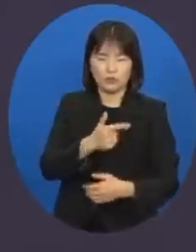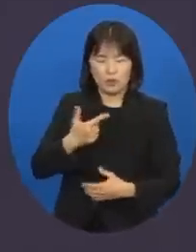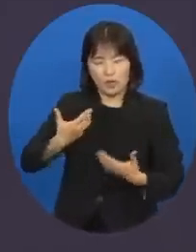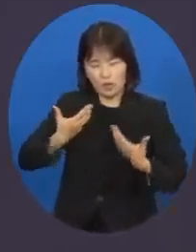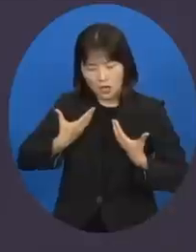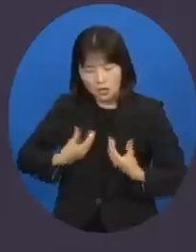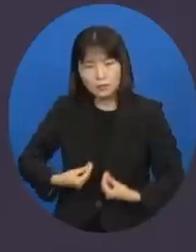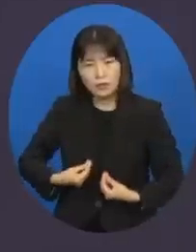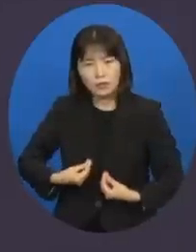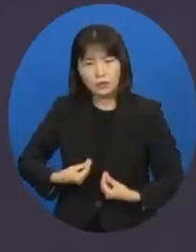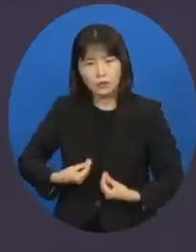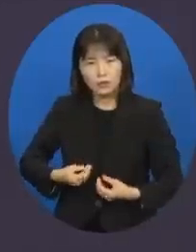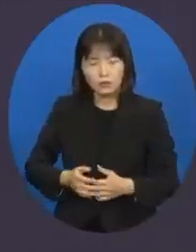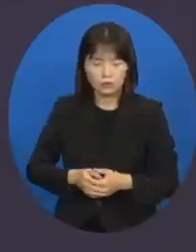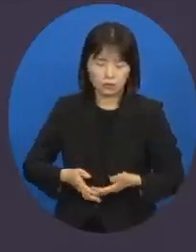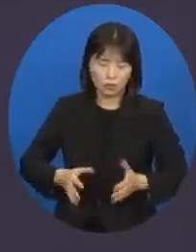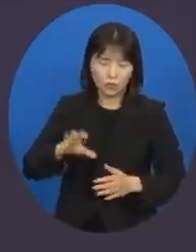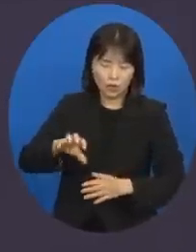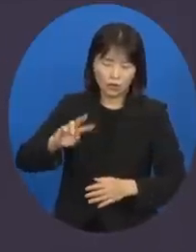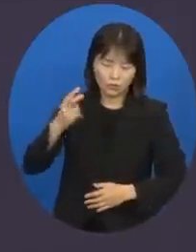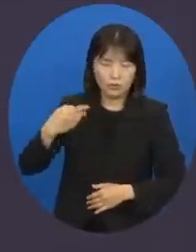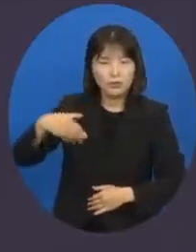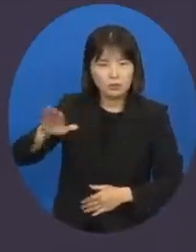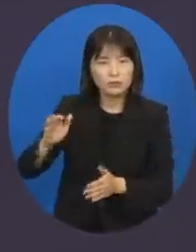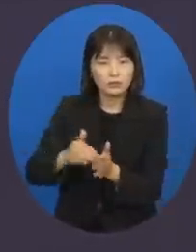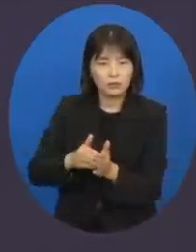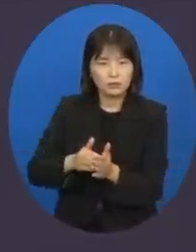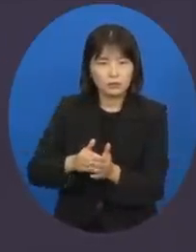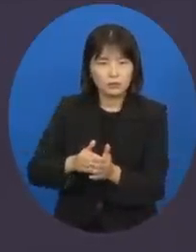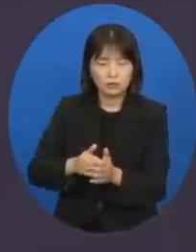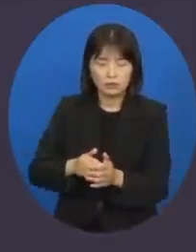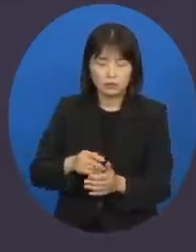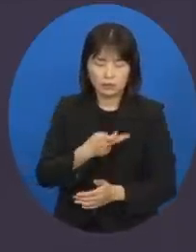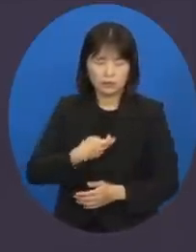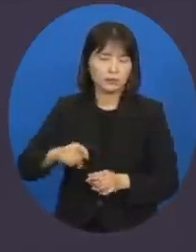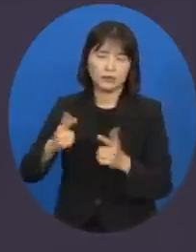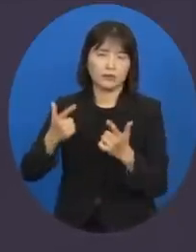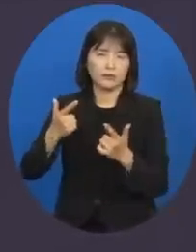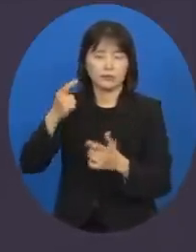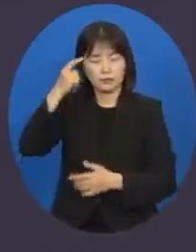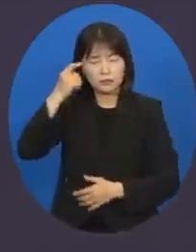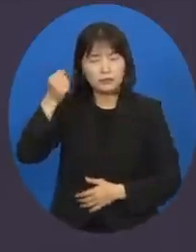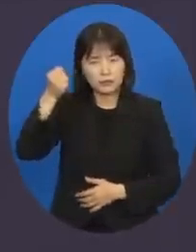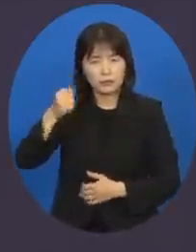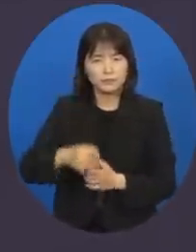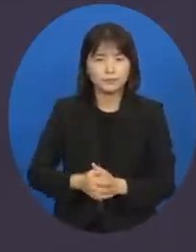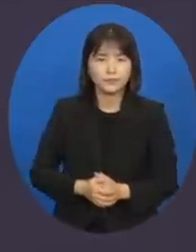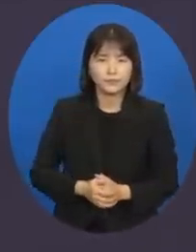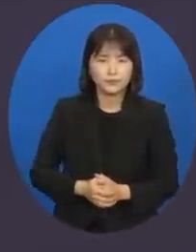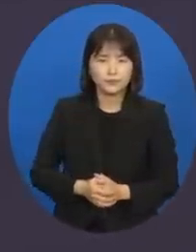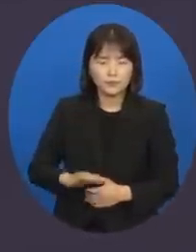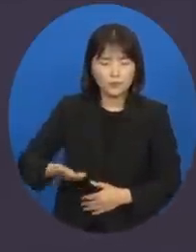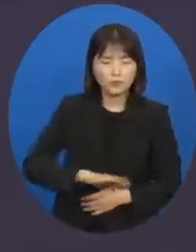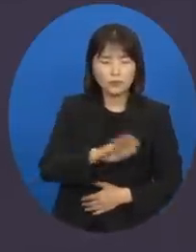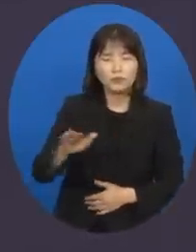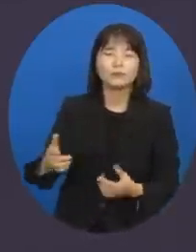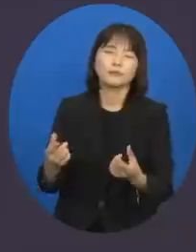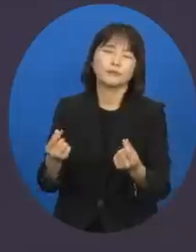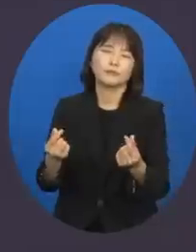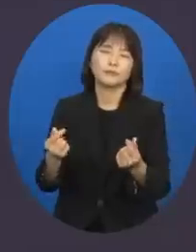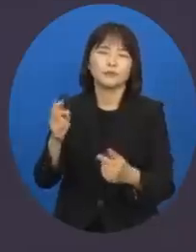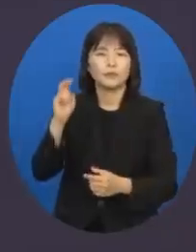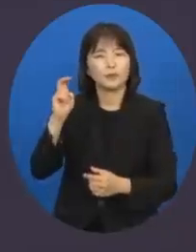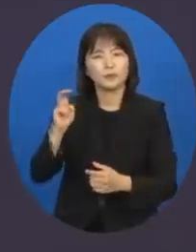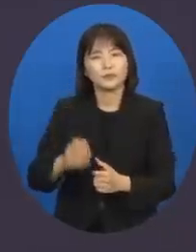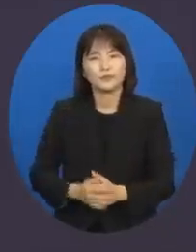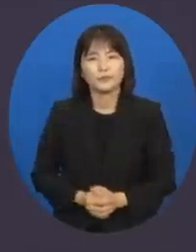실망하고 자신의 고향으로 돌아간 것이죠. 이제는 제자 아니라는 겁니다. 아마 우리들도 적어도 그 정도는 되지 않았을까